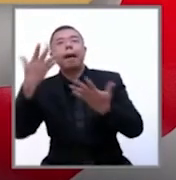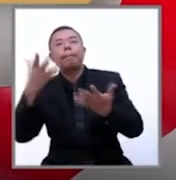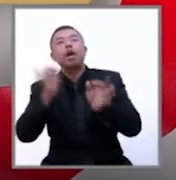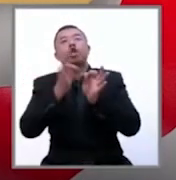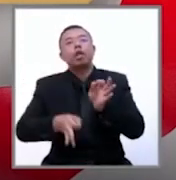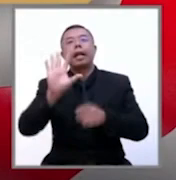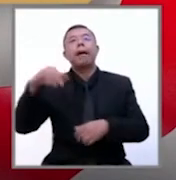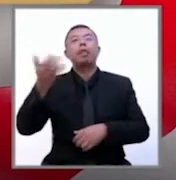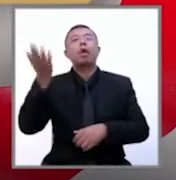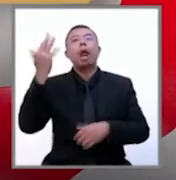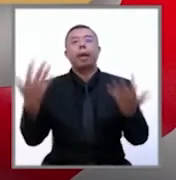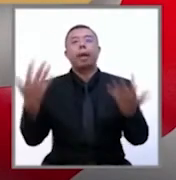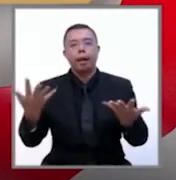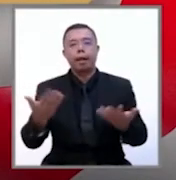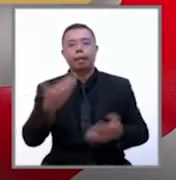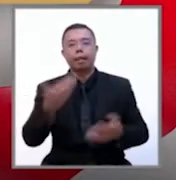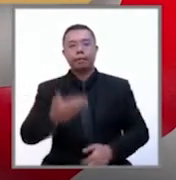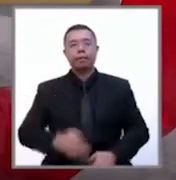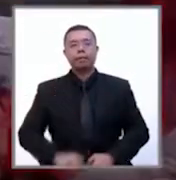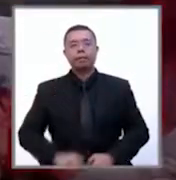5 tahun lalu ini ya